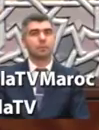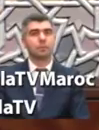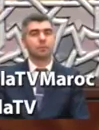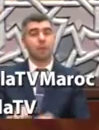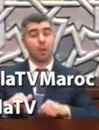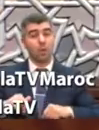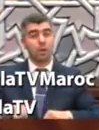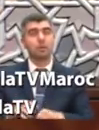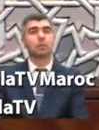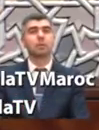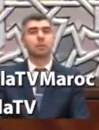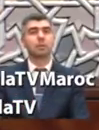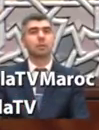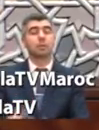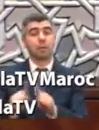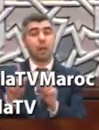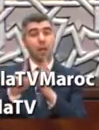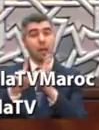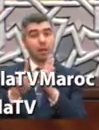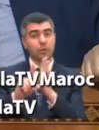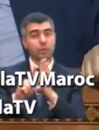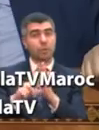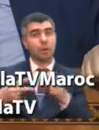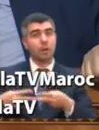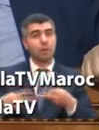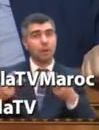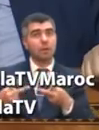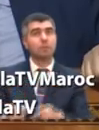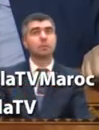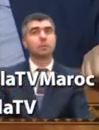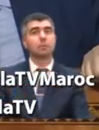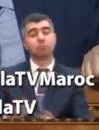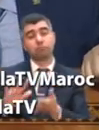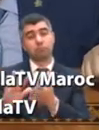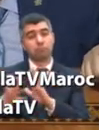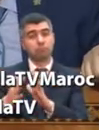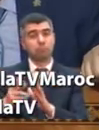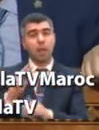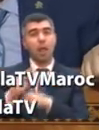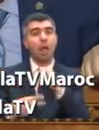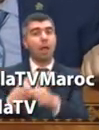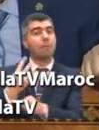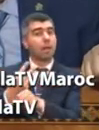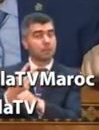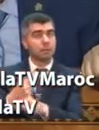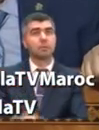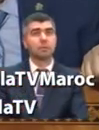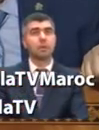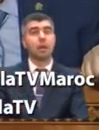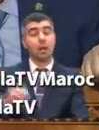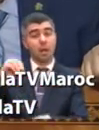سيد الوزير المحترم، هذاك القانون كان صدر كان قانون مؤقت لمدة ديالو سنتين، ومن بعد